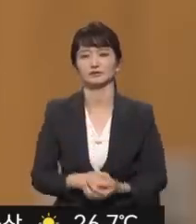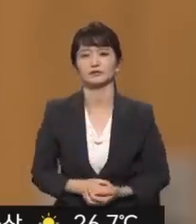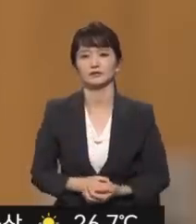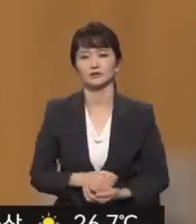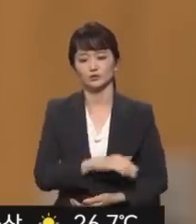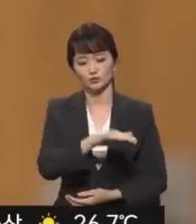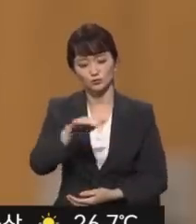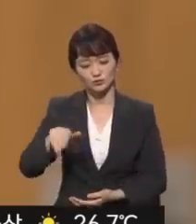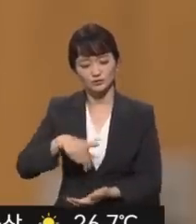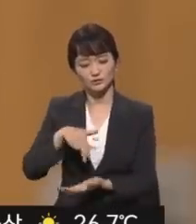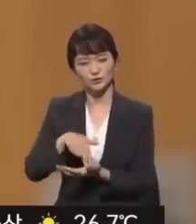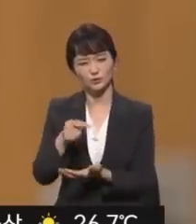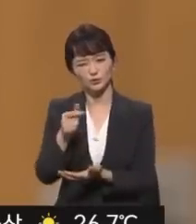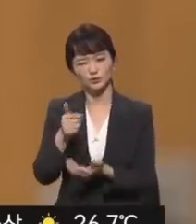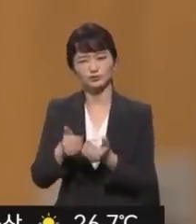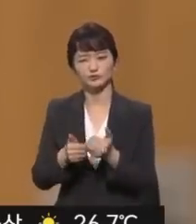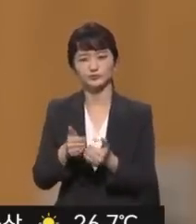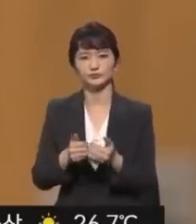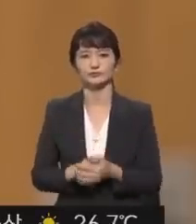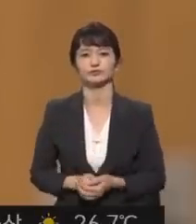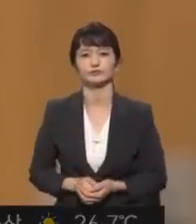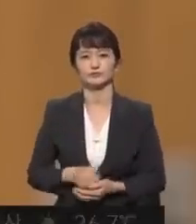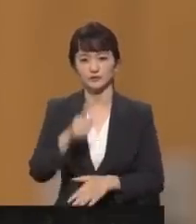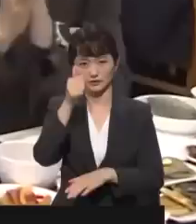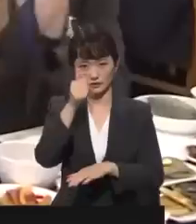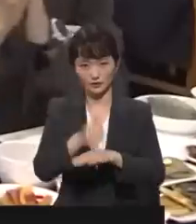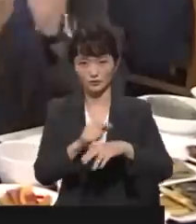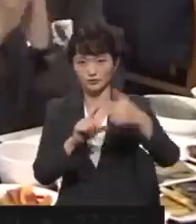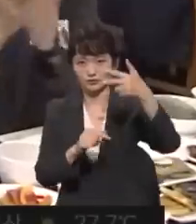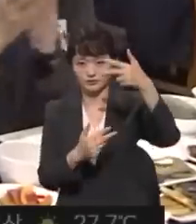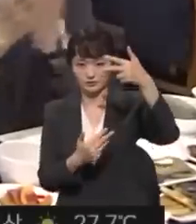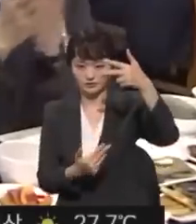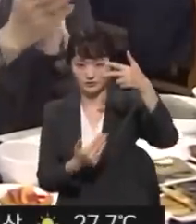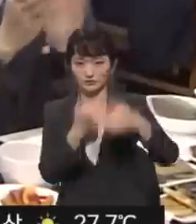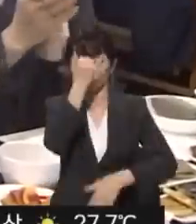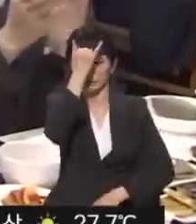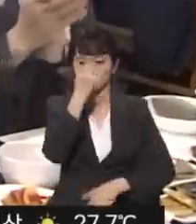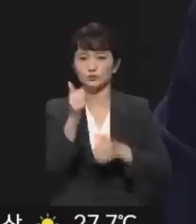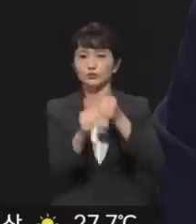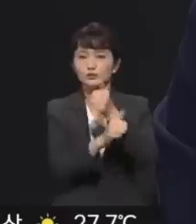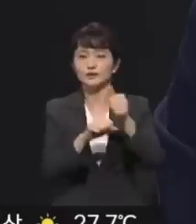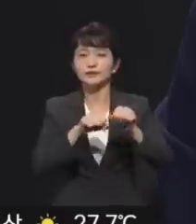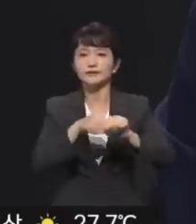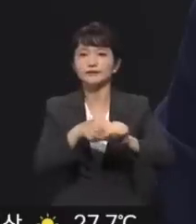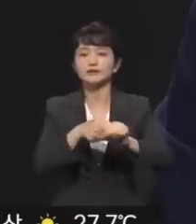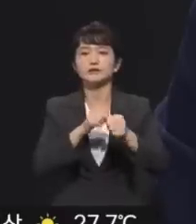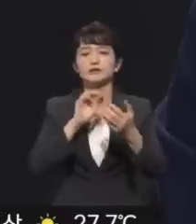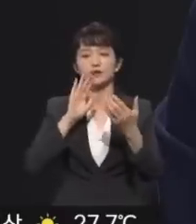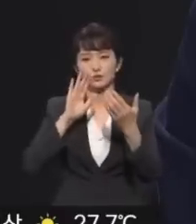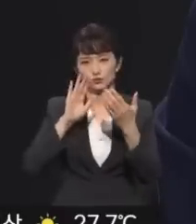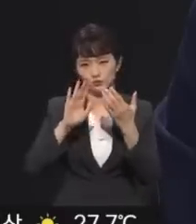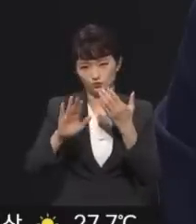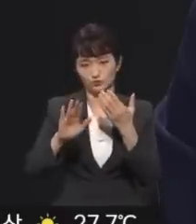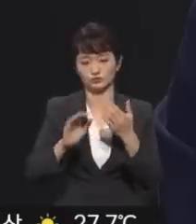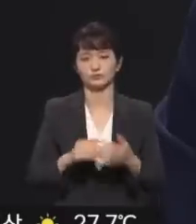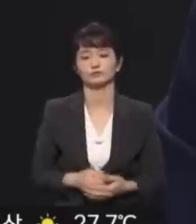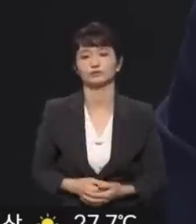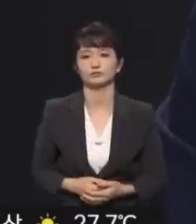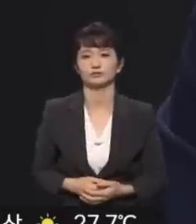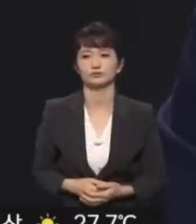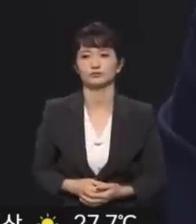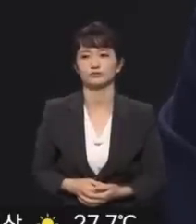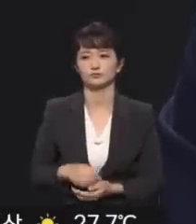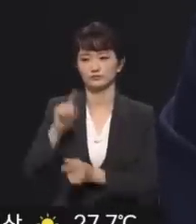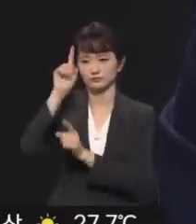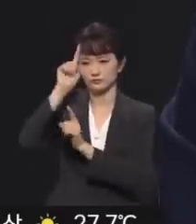씁쓸 다 많은 돌고 돌아서 다시 7월 8일날 1리 징계 그 직후 상황으로 가는 것이지요 왜냐면 그건